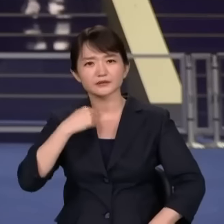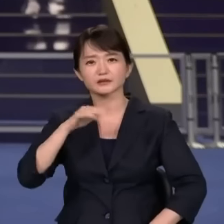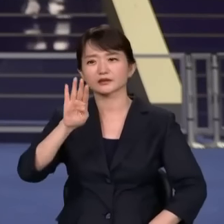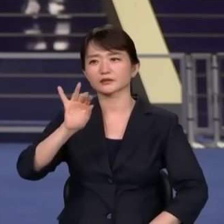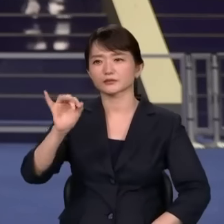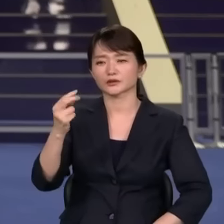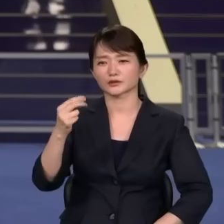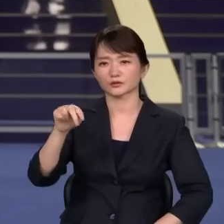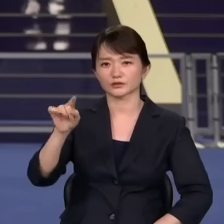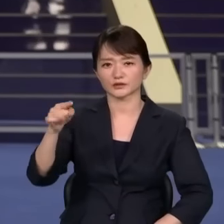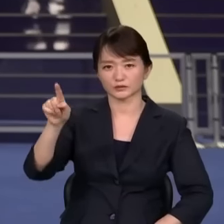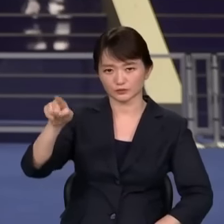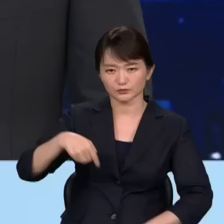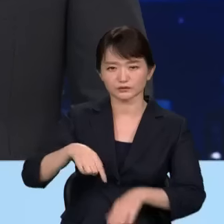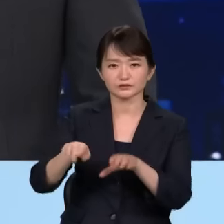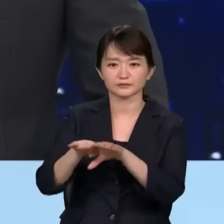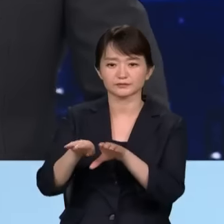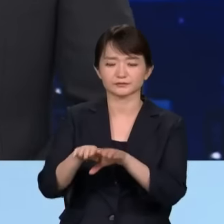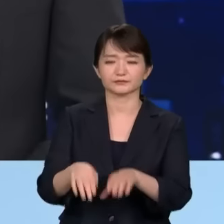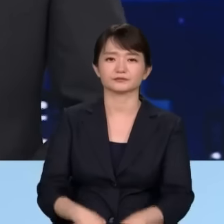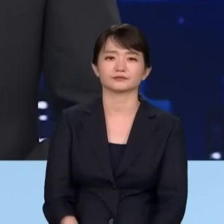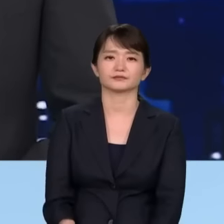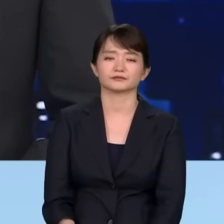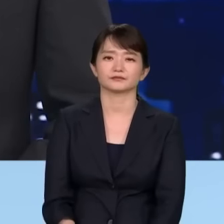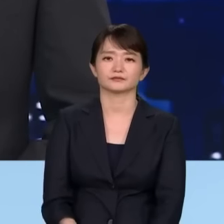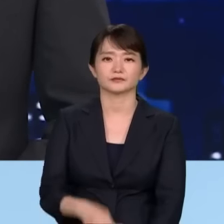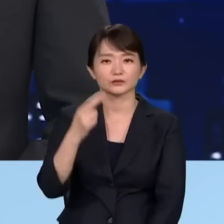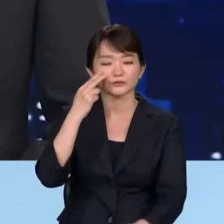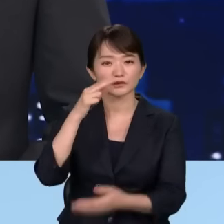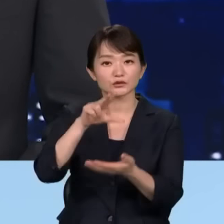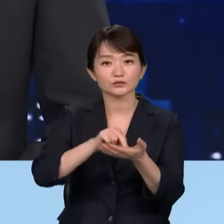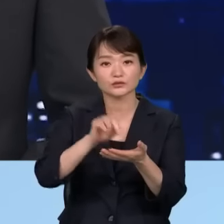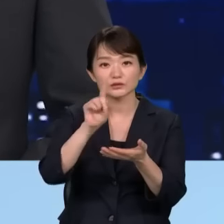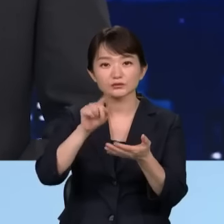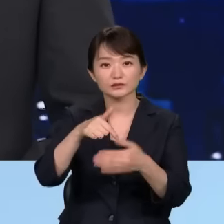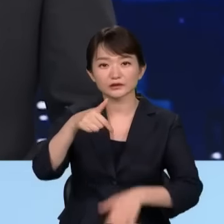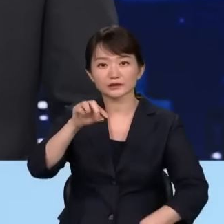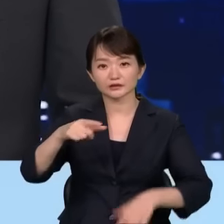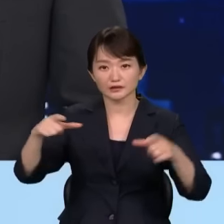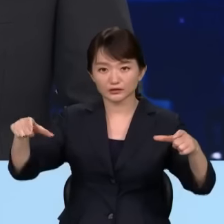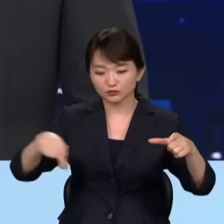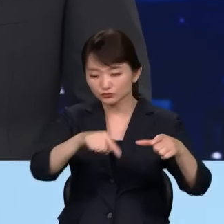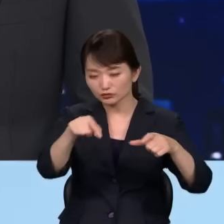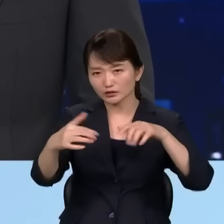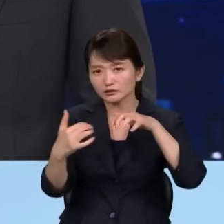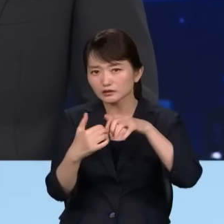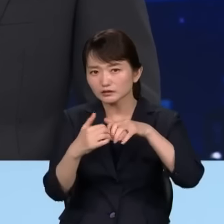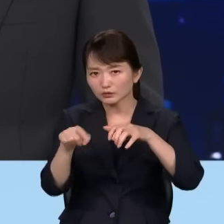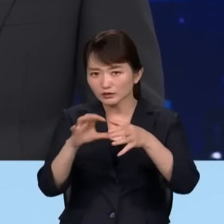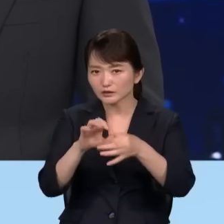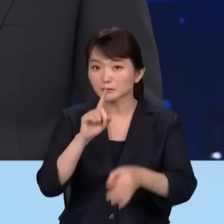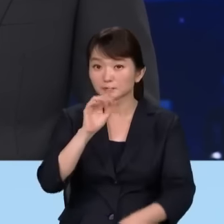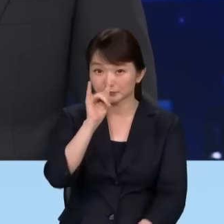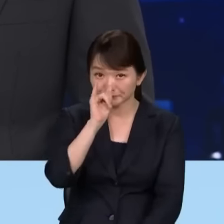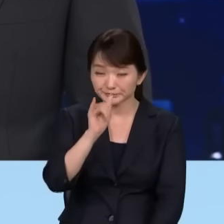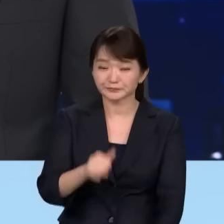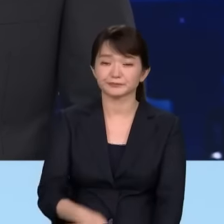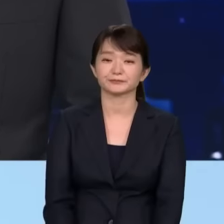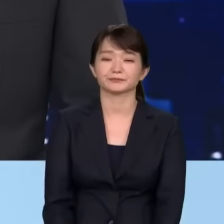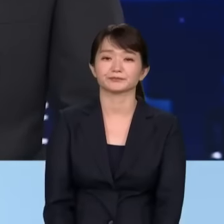나타나지 않았습니다. 네, 미국의 숙제 중 하나가 가자지구 전쟁인데 여기에 대해서도 언급을 했다죠?